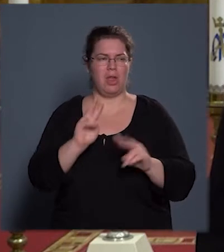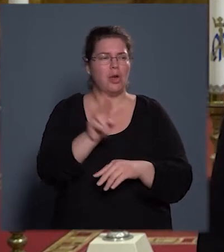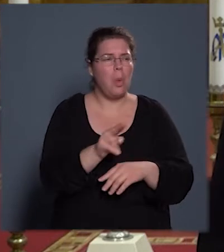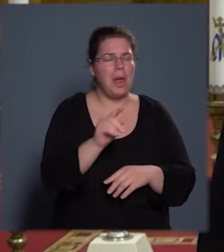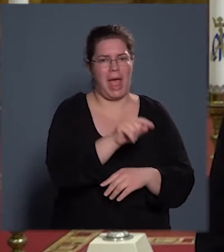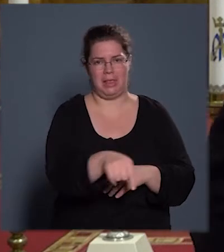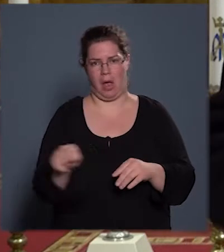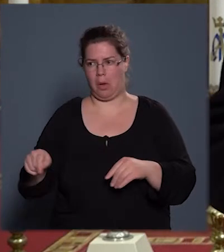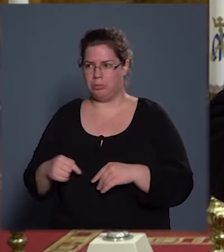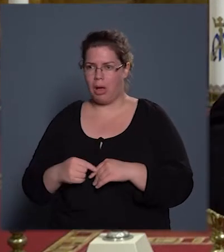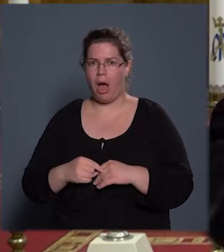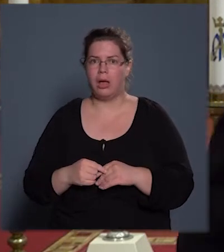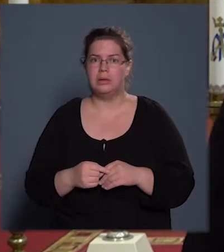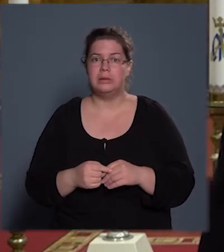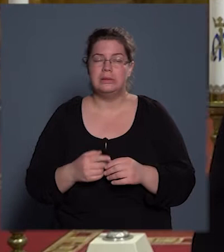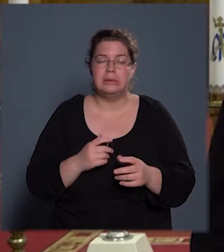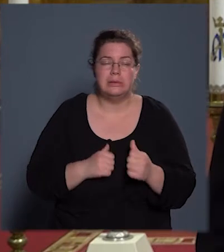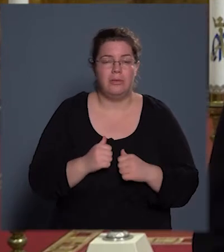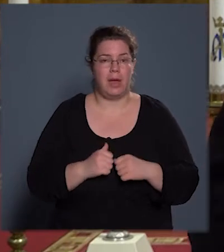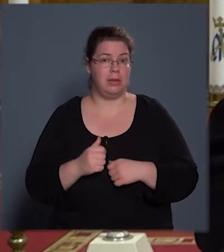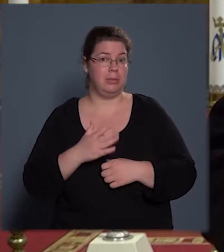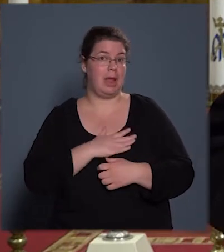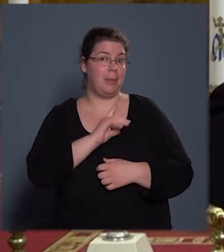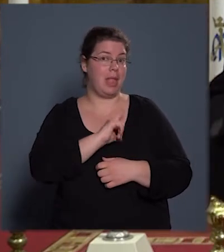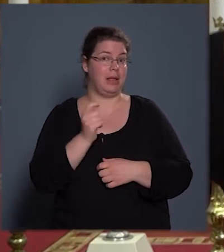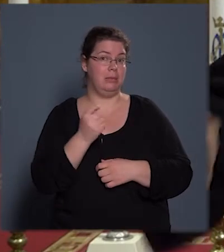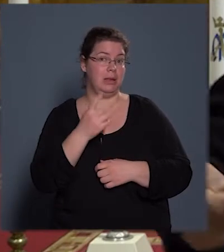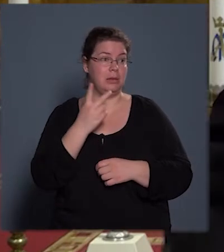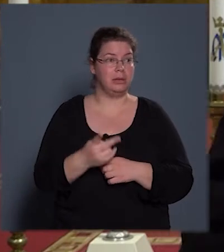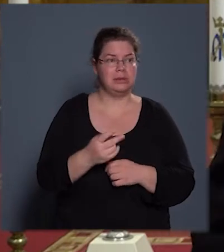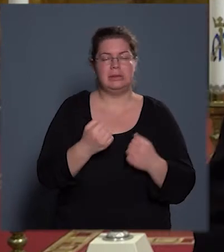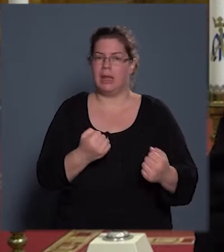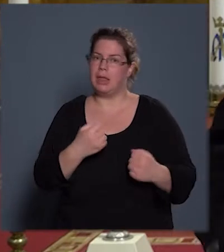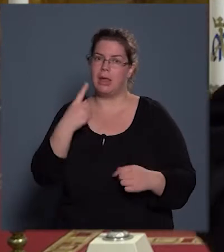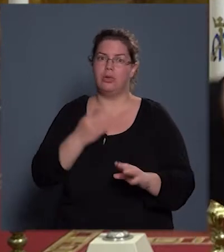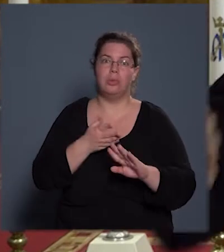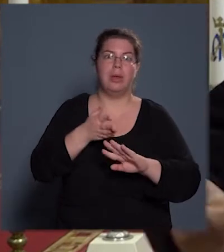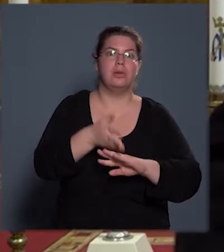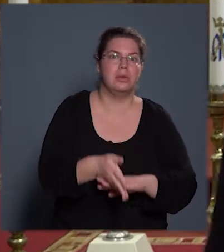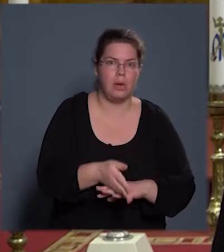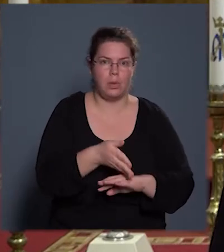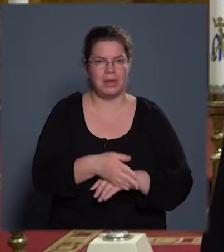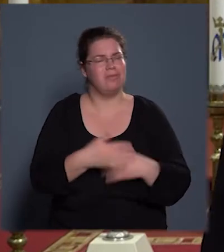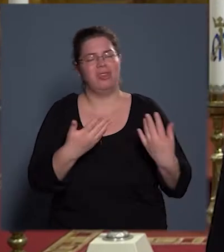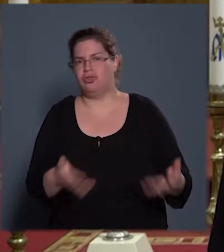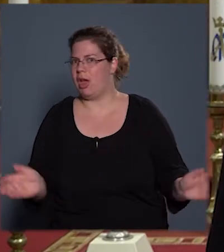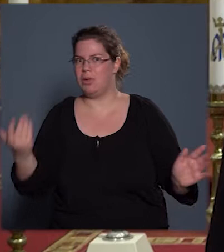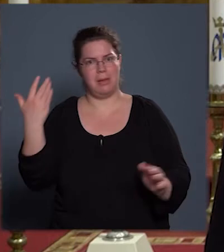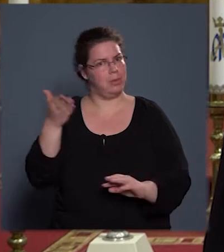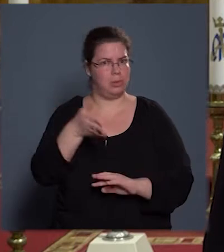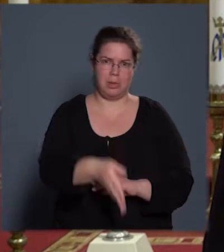rendkívül fájdalmas látni nekem például lelkipásztorként. Nagyon nehezen tudunk bejutni hozzájuk, vagy sehogy nem tudunk bejutni